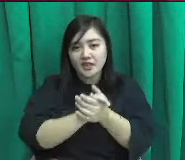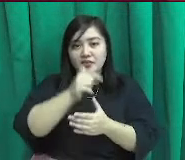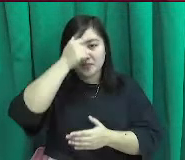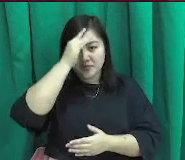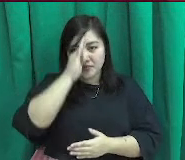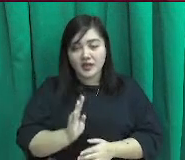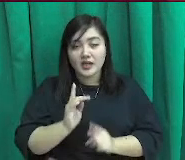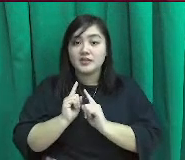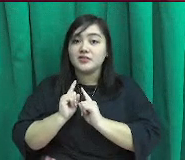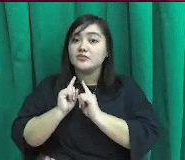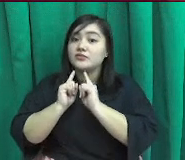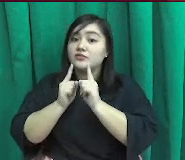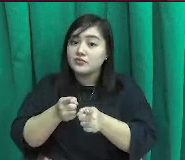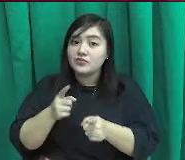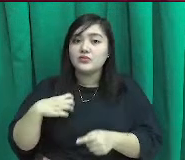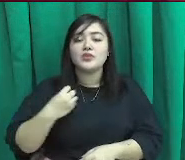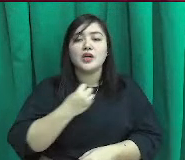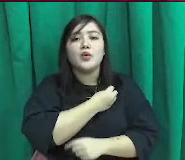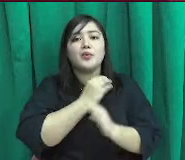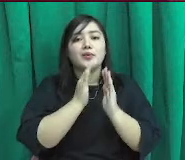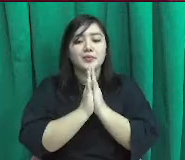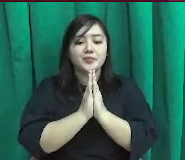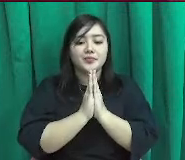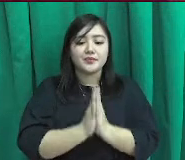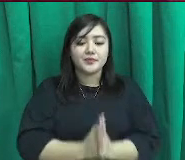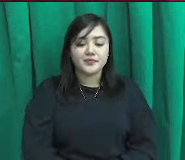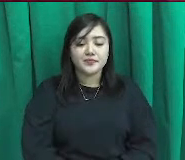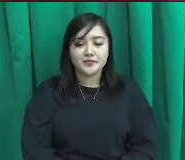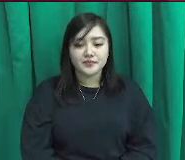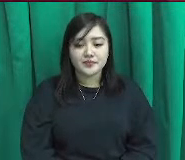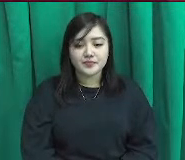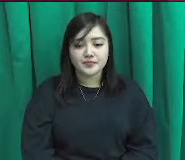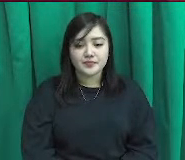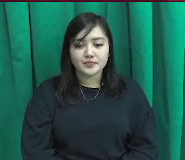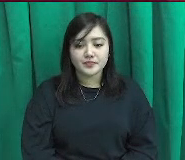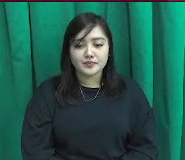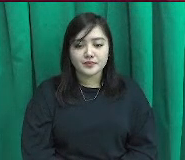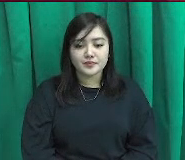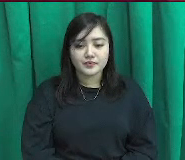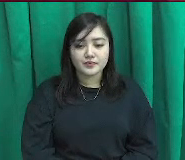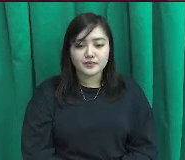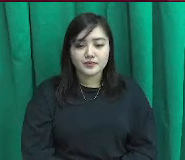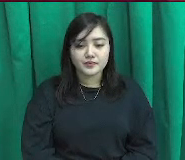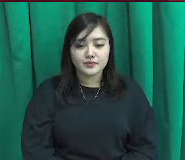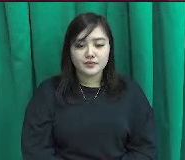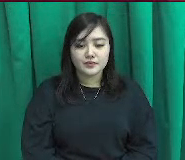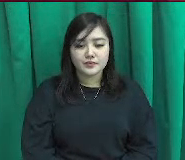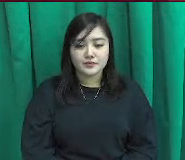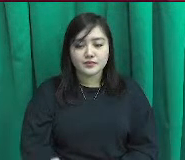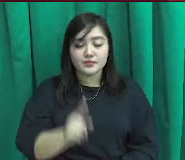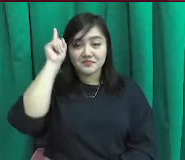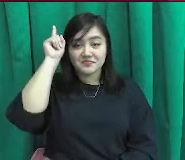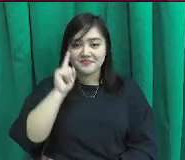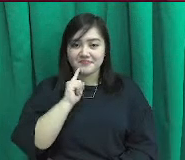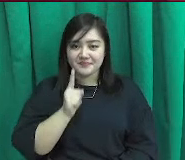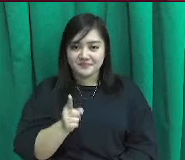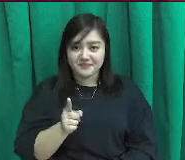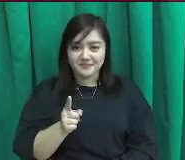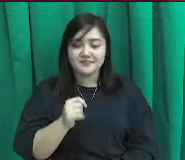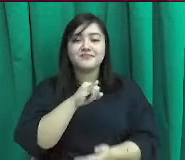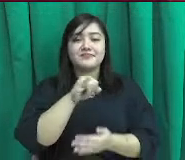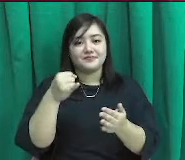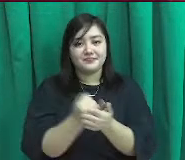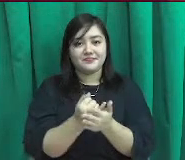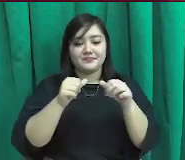yung sinasabi ko po. Yan yung mga dapat na dapat nating maintindihan. So, ang sagot dyan is, tama po yung sinabi nyo sa dulo, continuous pa